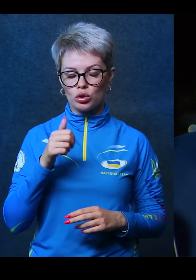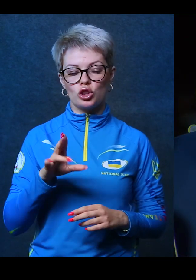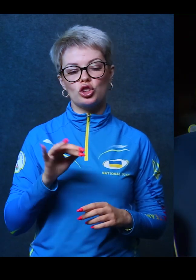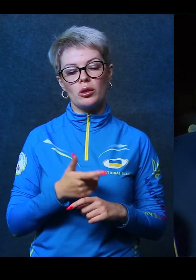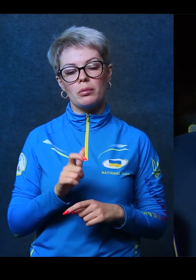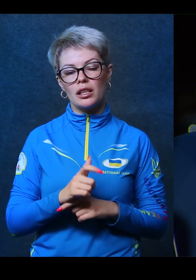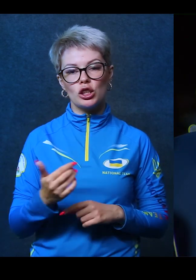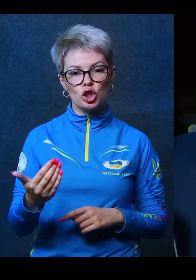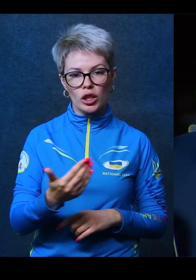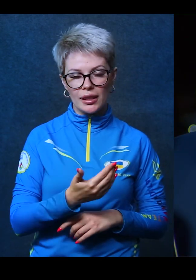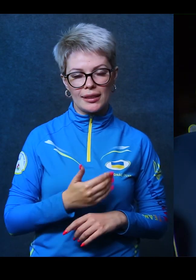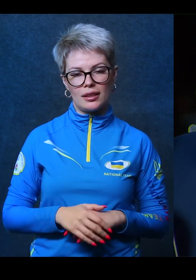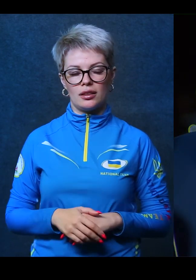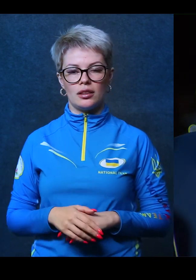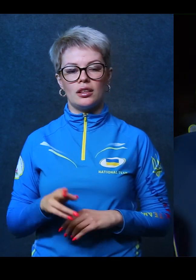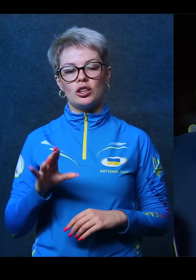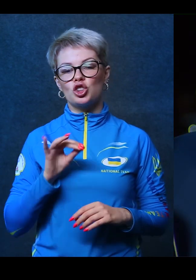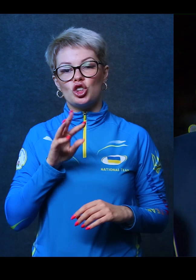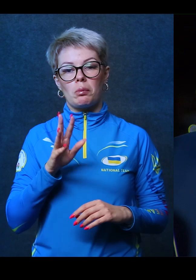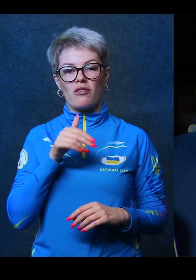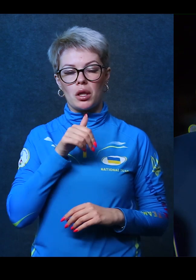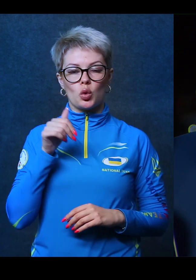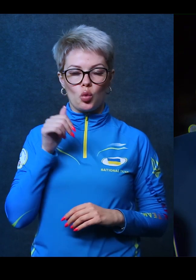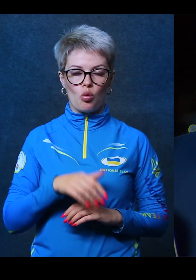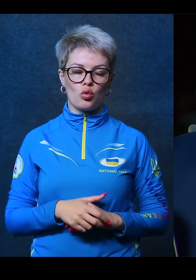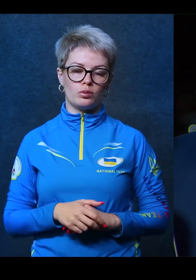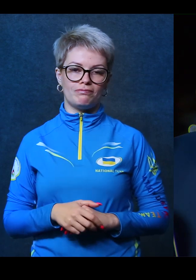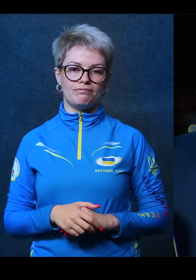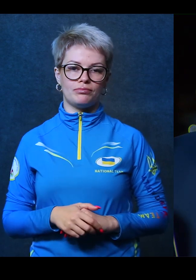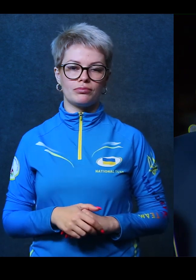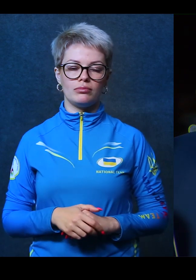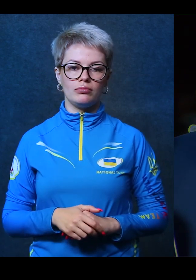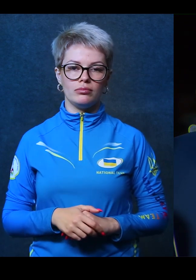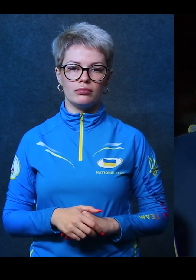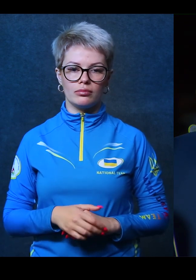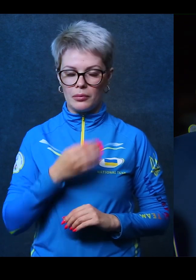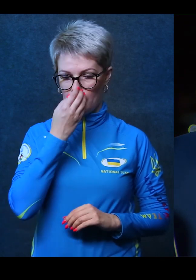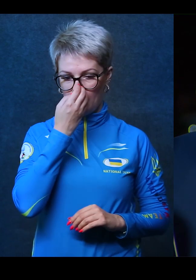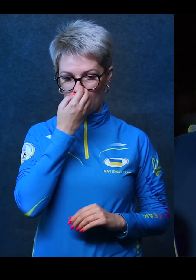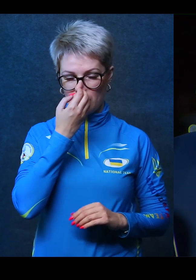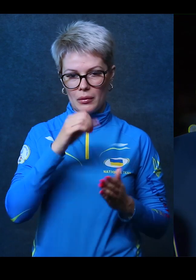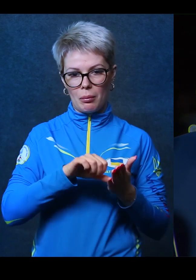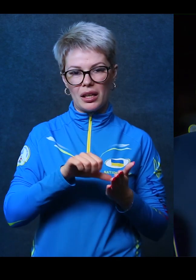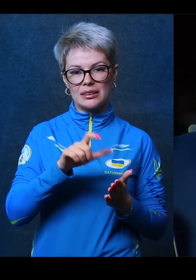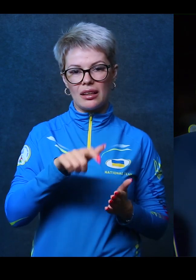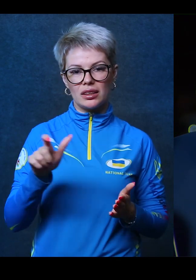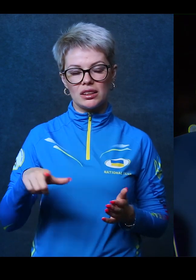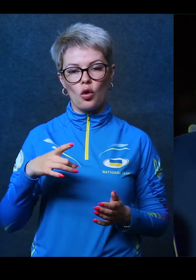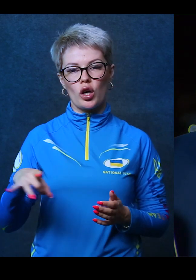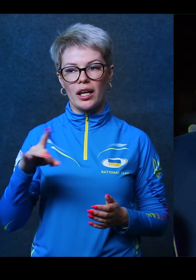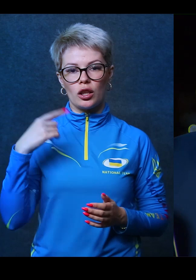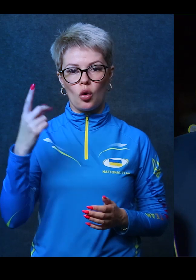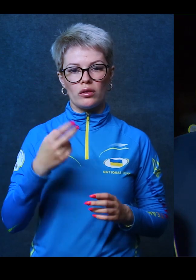Чи більше їх, чим в минулому? Ну, представництво регіонів на